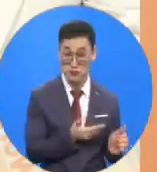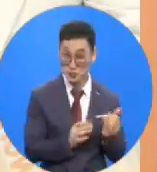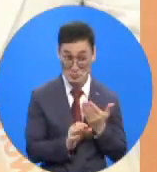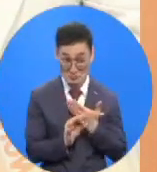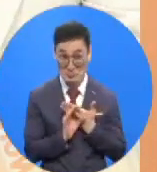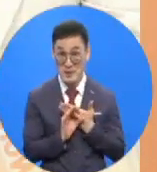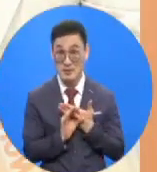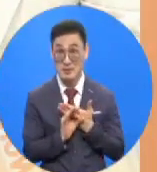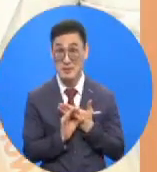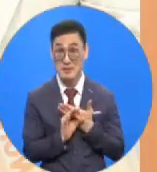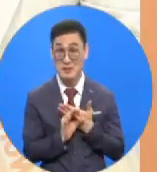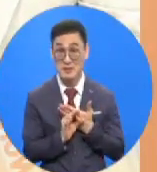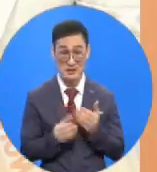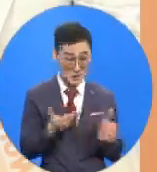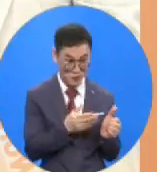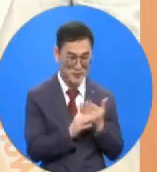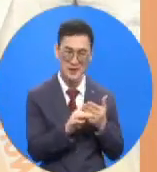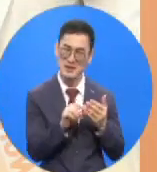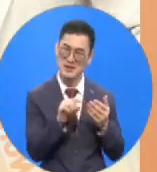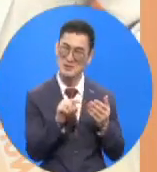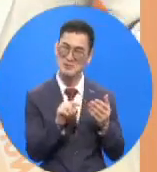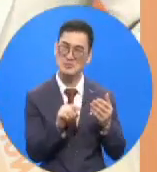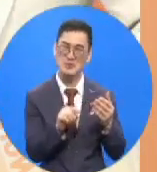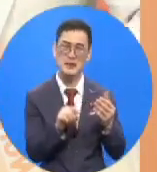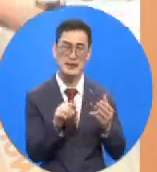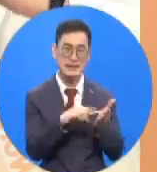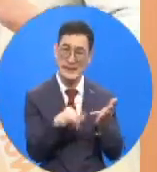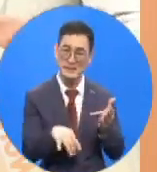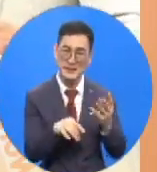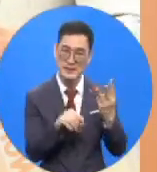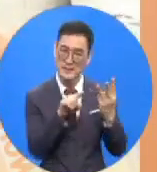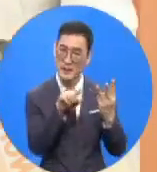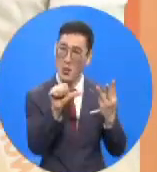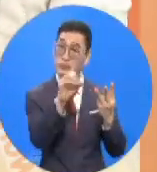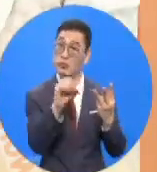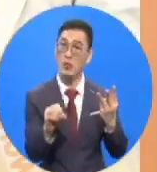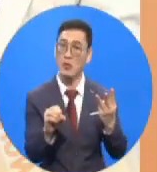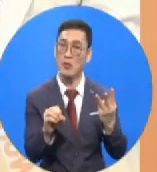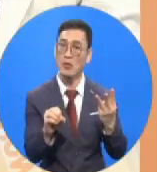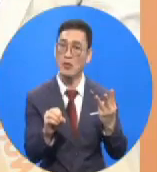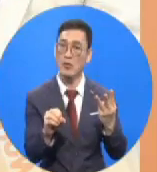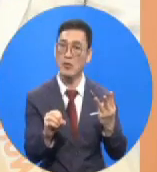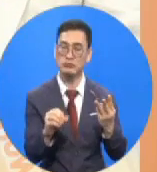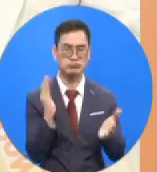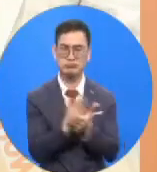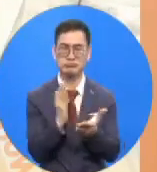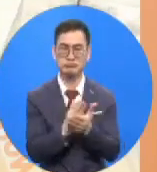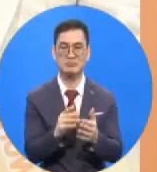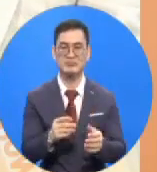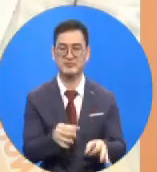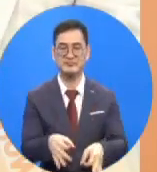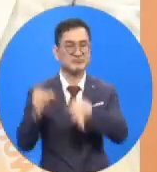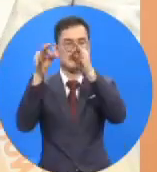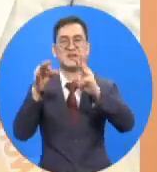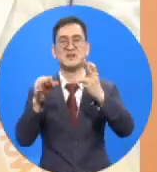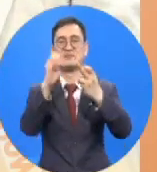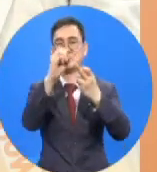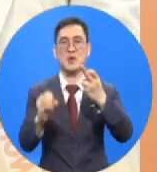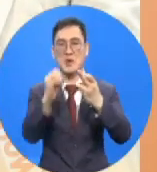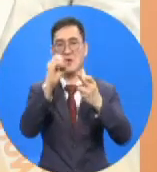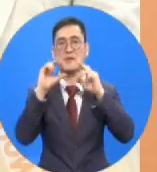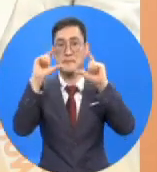노래 중에서 한 3초 고프로 되거든요 12% 테크 올려 딴 말이에요 오니까 허이 어 새 내에 2차 올렸지 않습니까